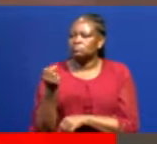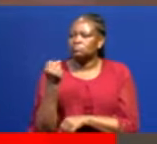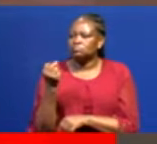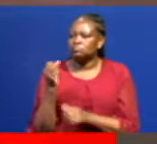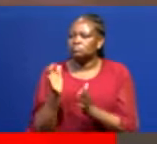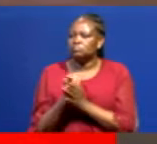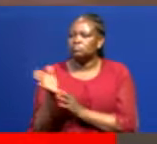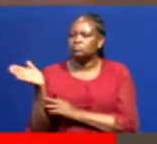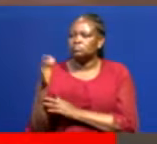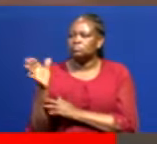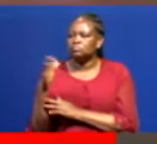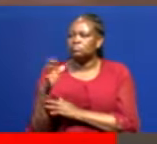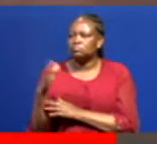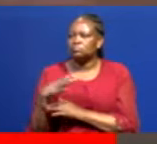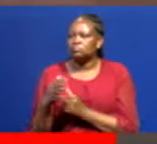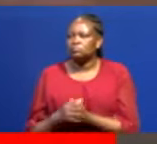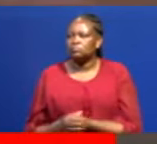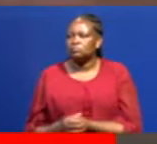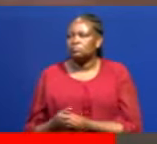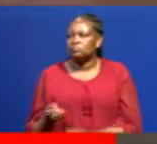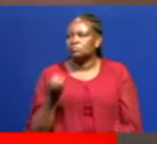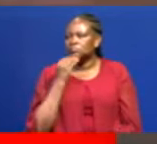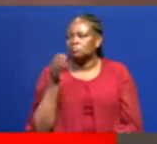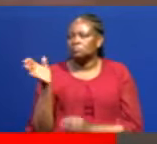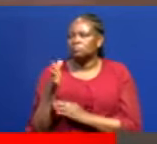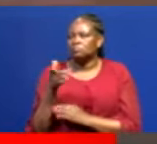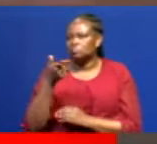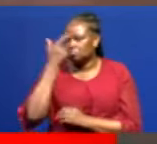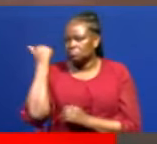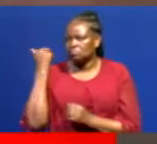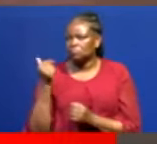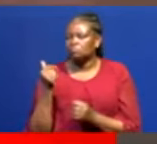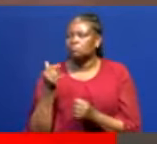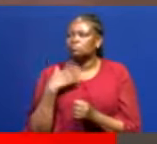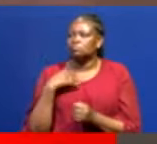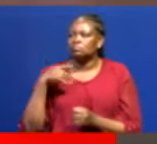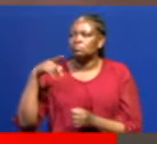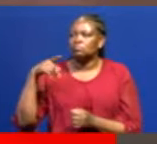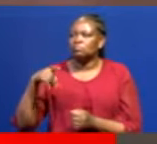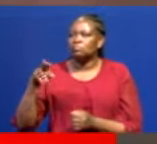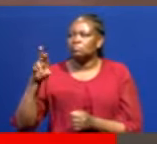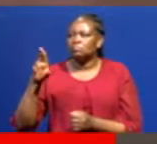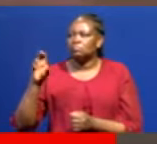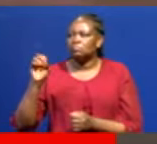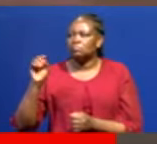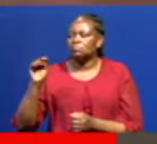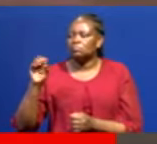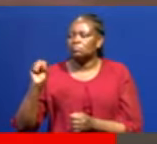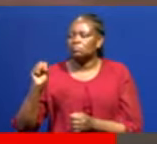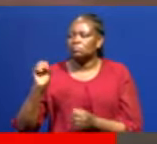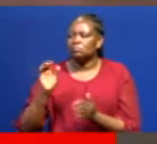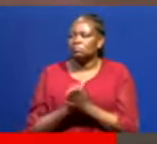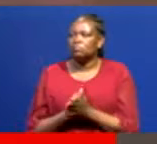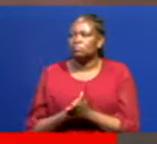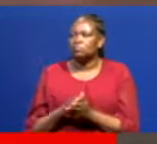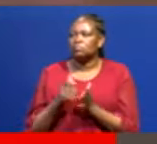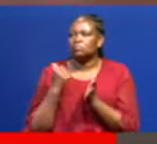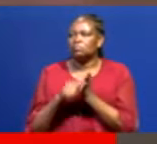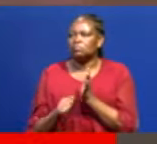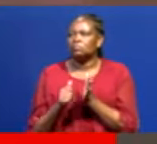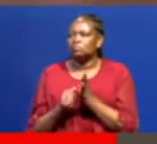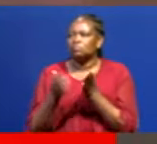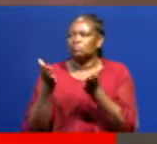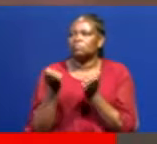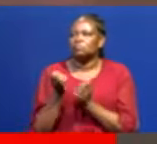samaki, unakula samaki kwa sababu unatafuta protein, sio? Na ugali unatafuta nini?